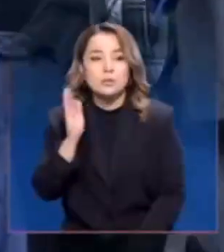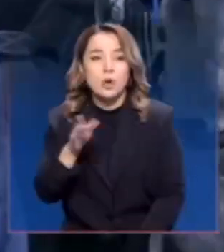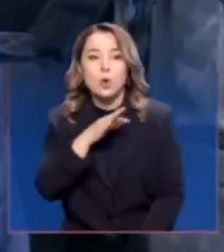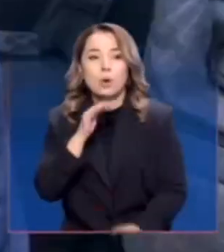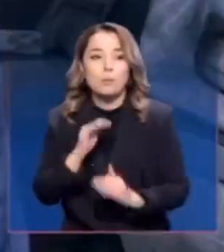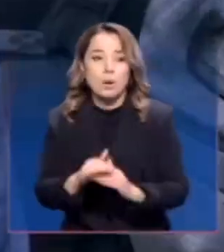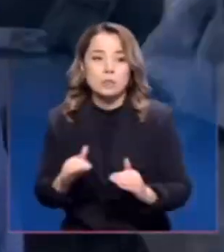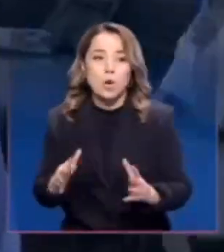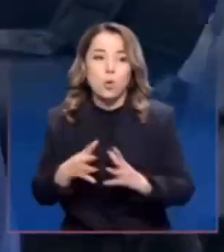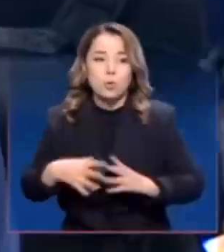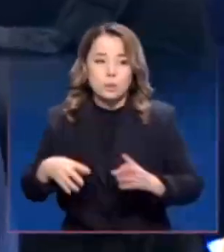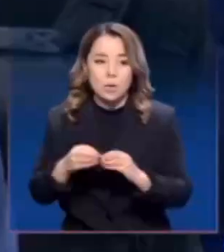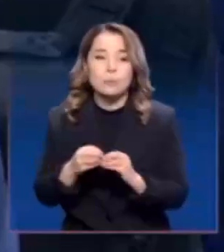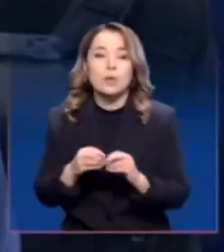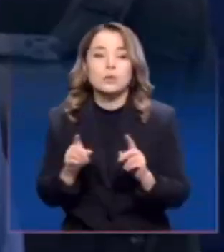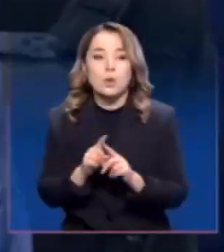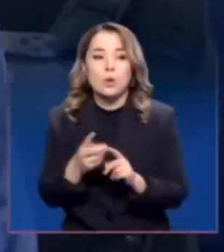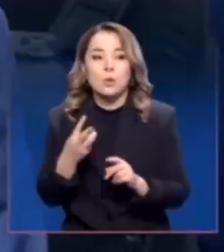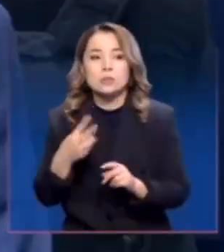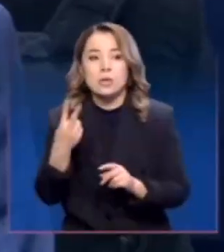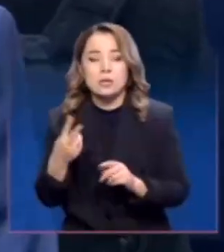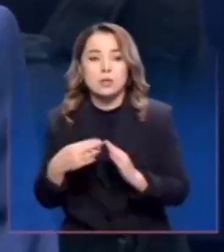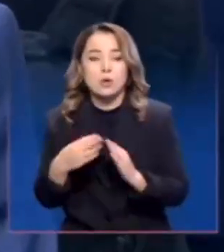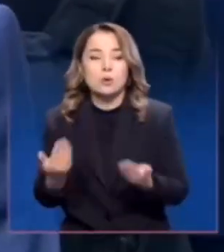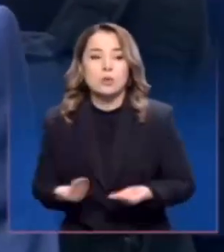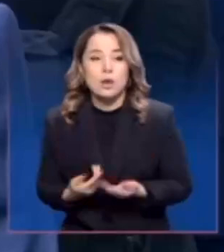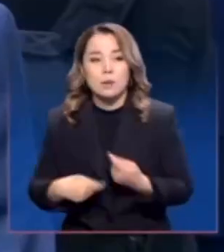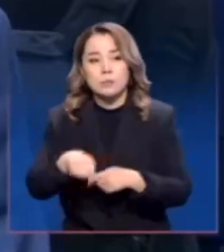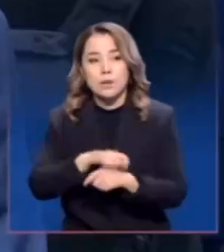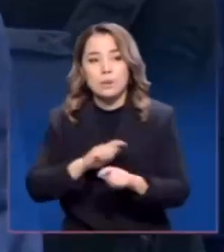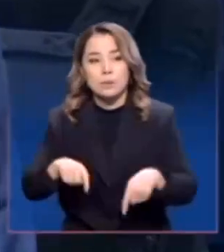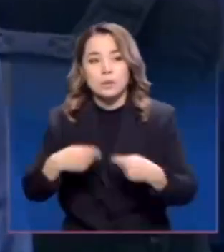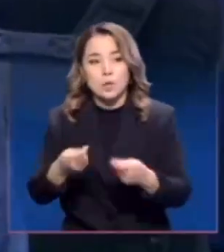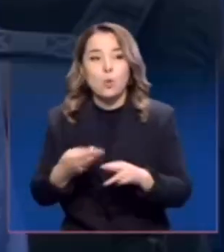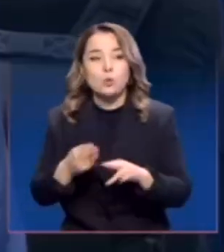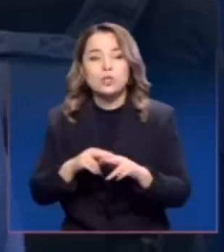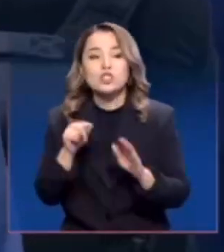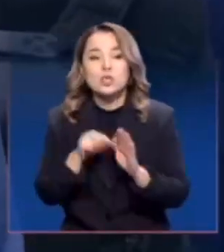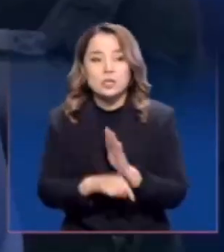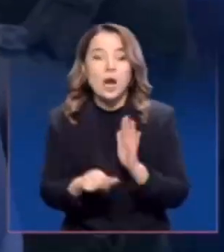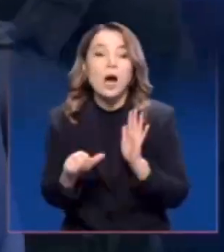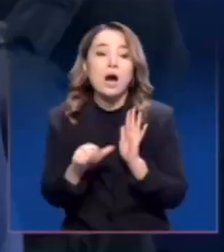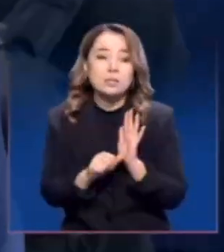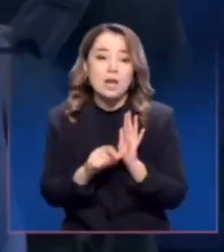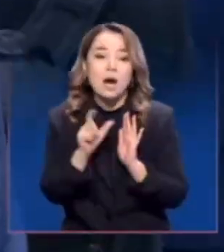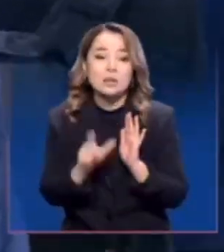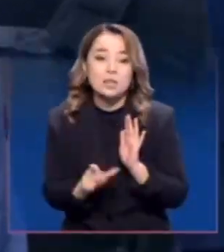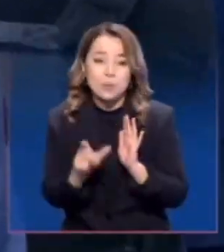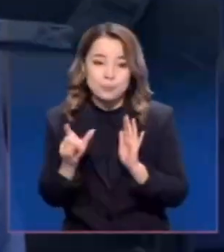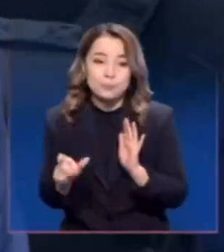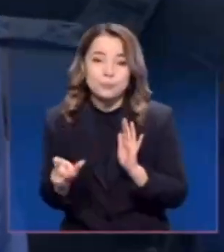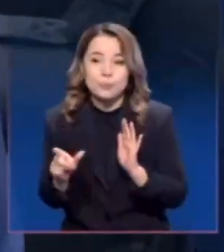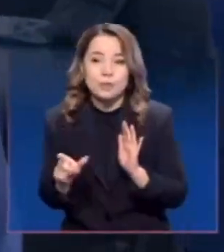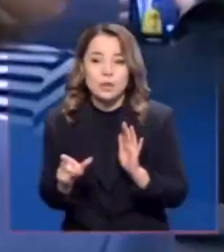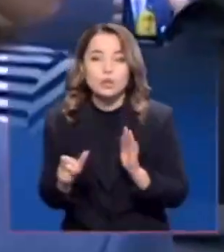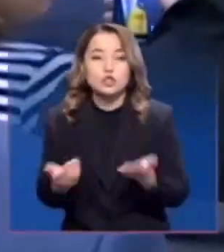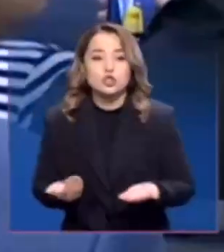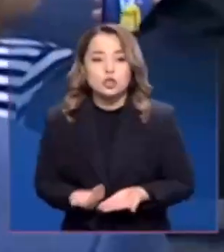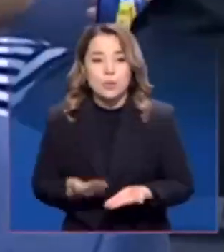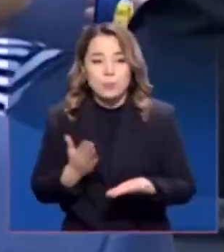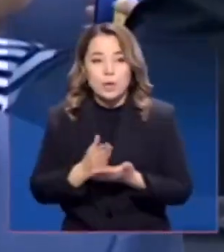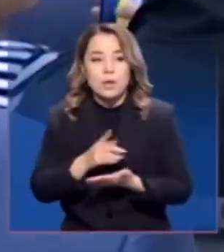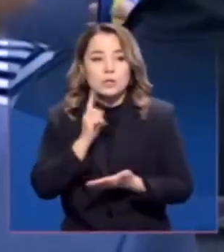балалы отбасыға 32 шаршы метр ғана үй беріп жатыр әкімдік. Ал соның ішінде 6 адам тұрады кемінде.